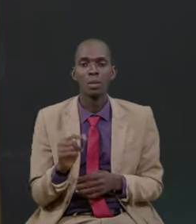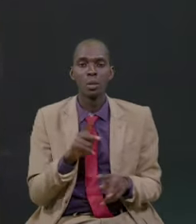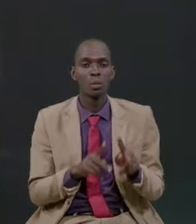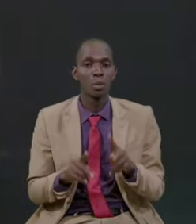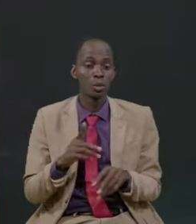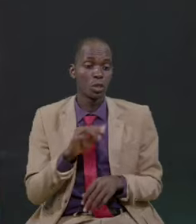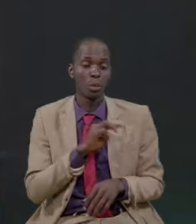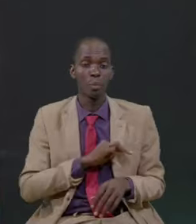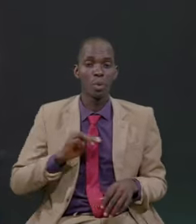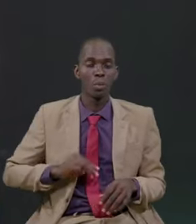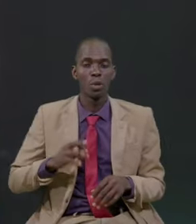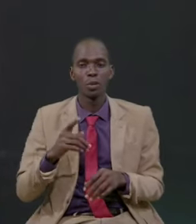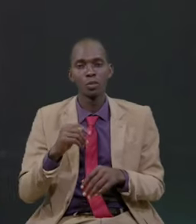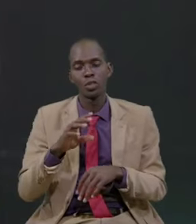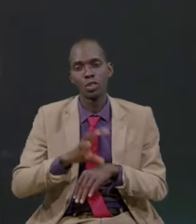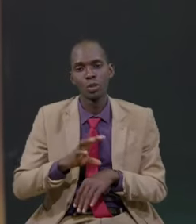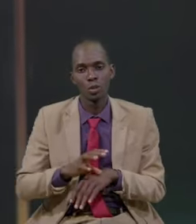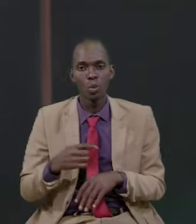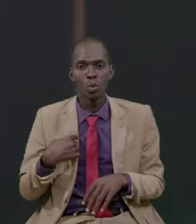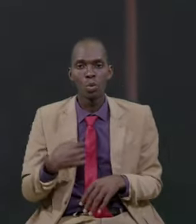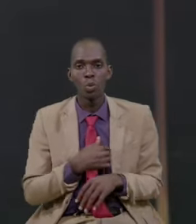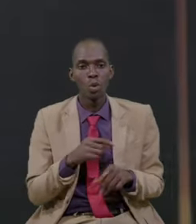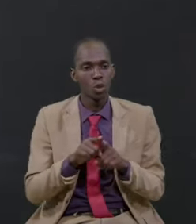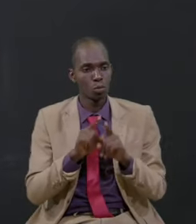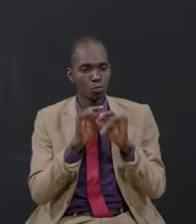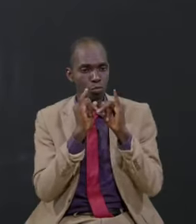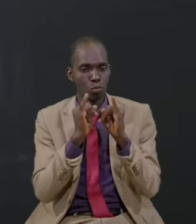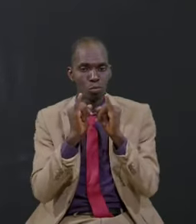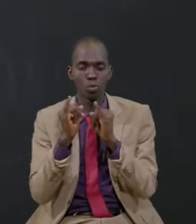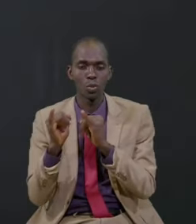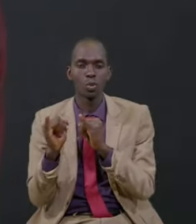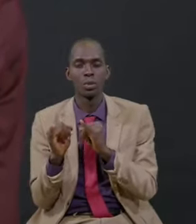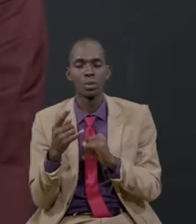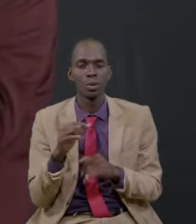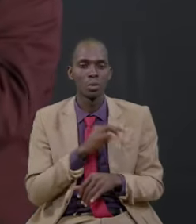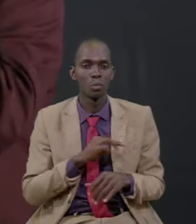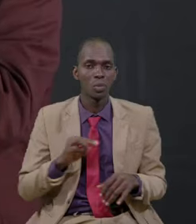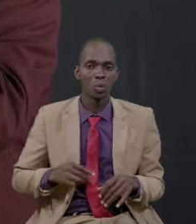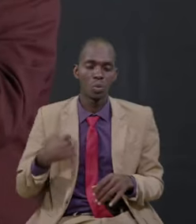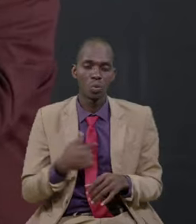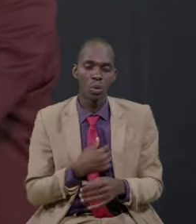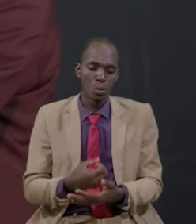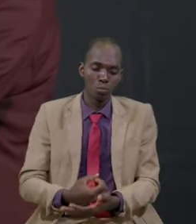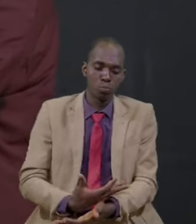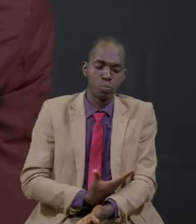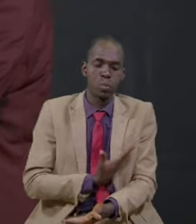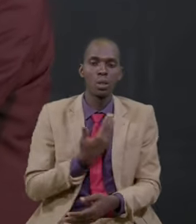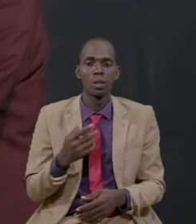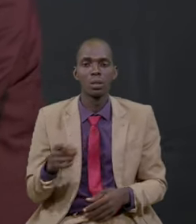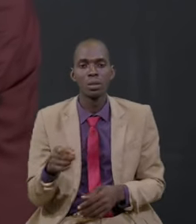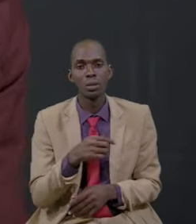Les membres de l'Église, les laïcs, nous devons les instruire. Nous devons les inspirer. Nous les